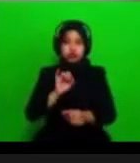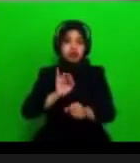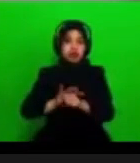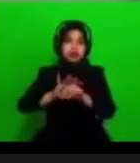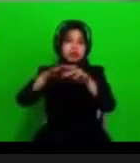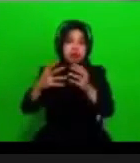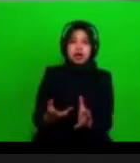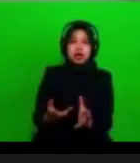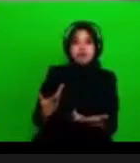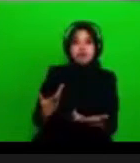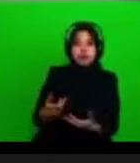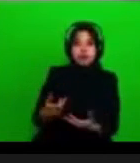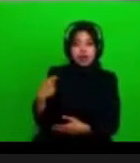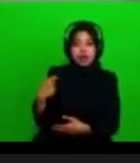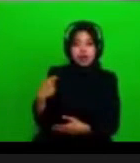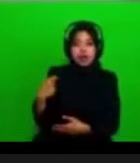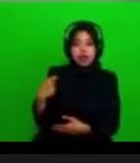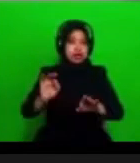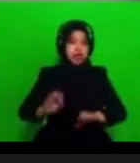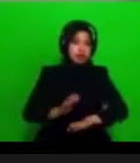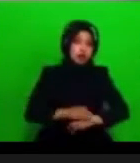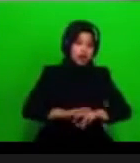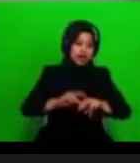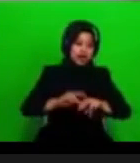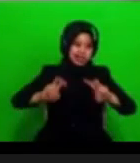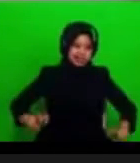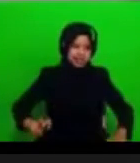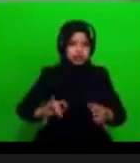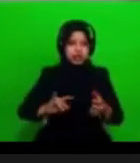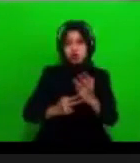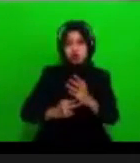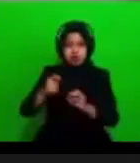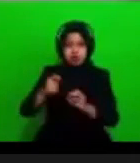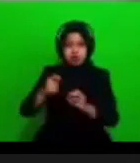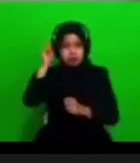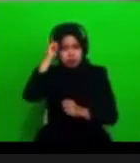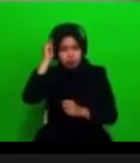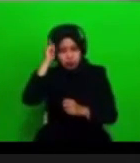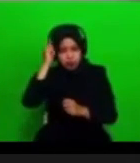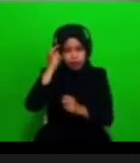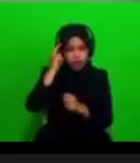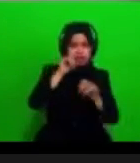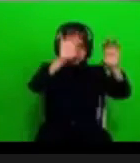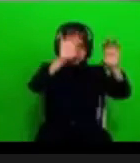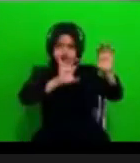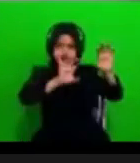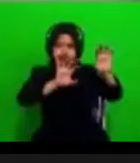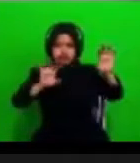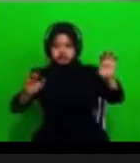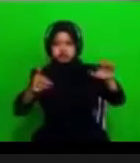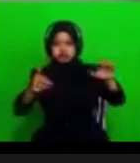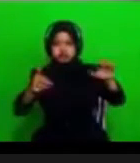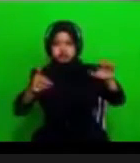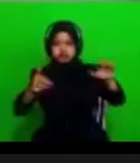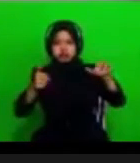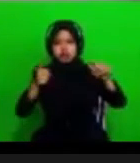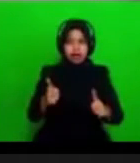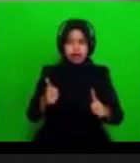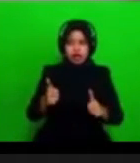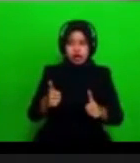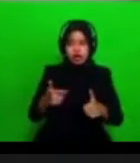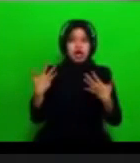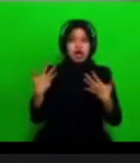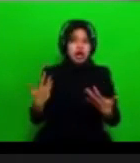COVID-19, Kemendikbudristek tentunya mampu merancang strategi jangka panjang yang lebih efektif, efisien,